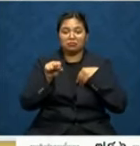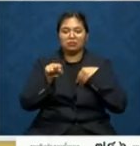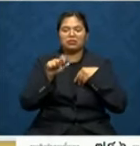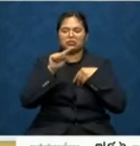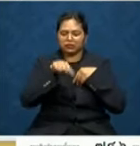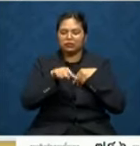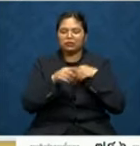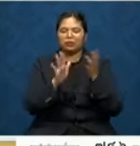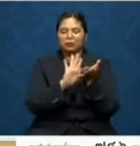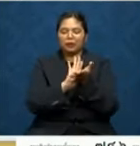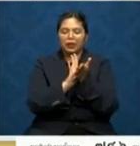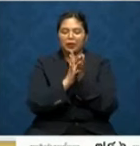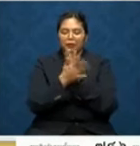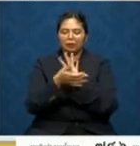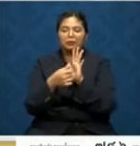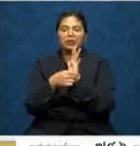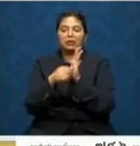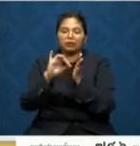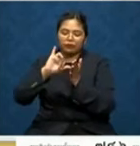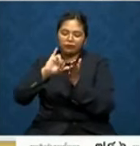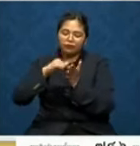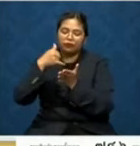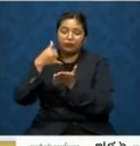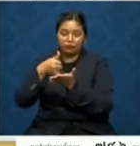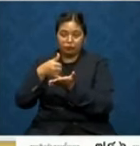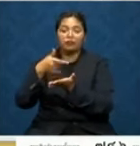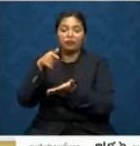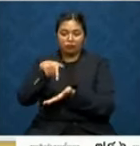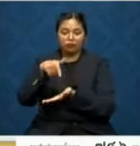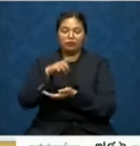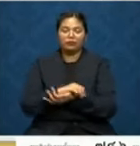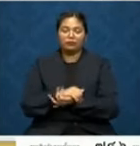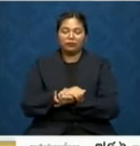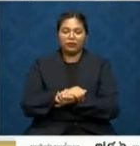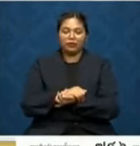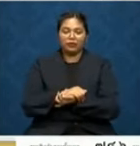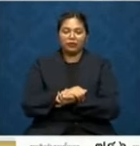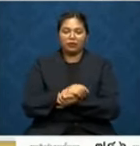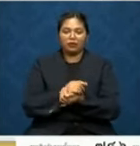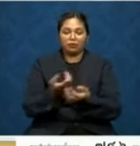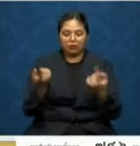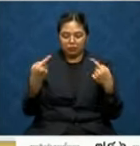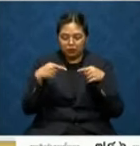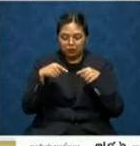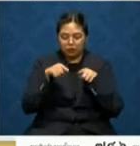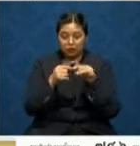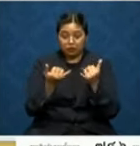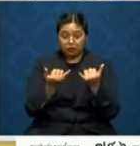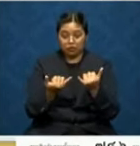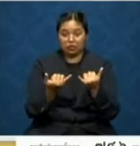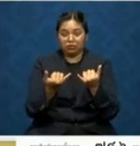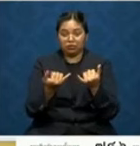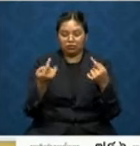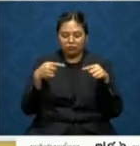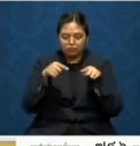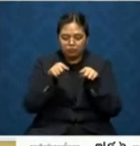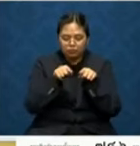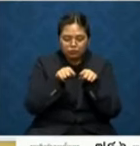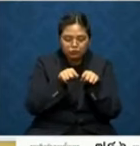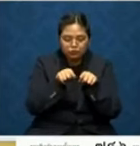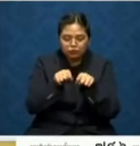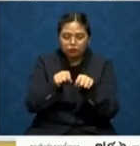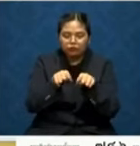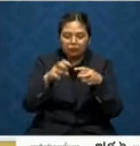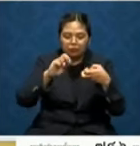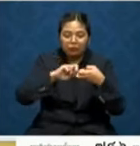กแนการฝึนฟในลกษณะนี้ครั ก็เปนการสอคร้องกับพราวะปัจจบันที่มีปัญ